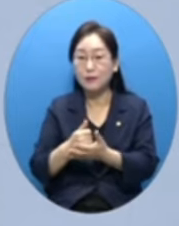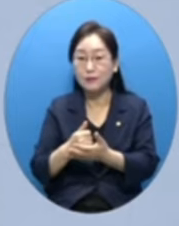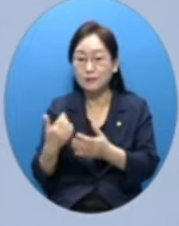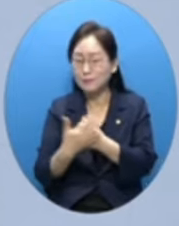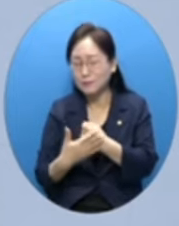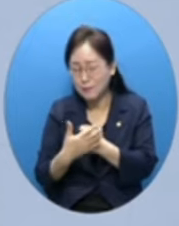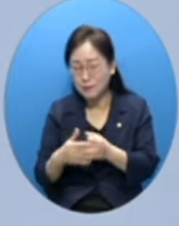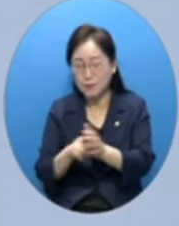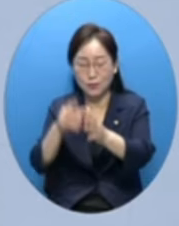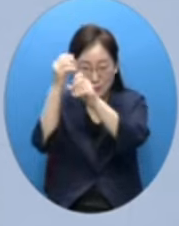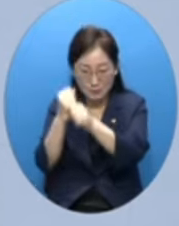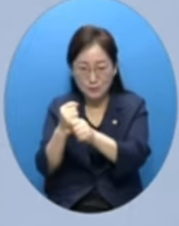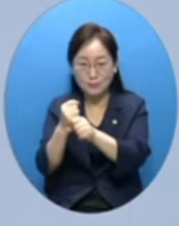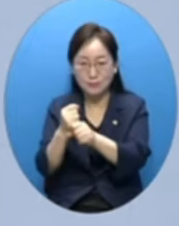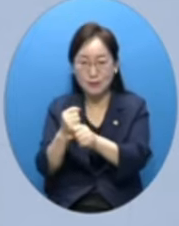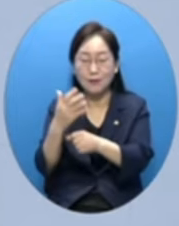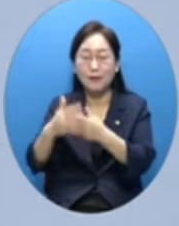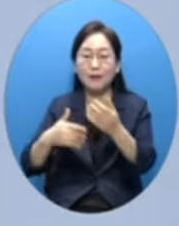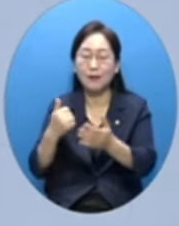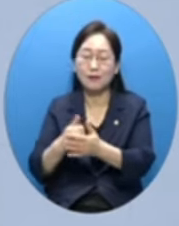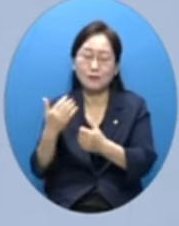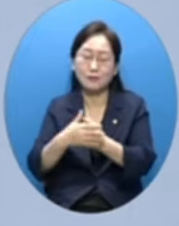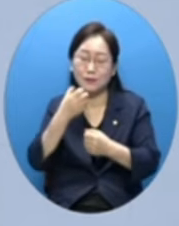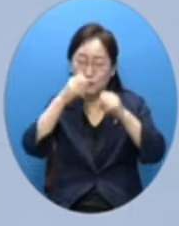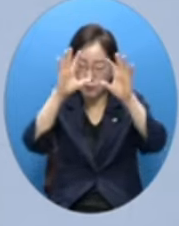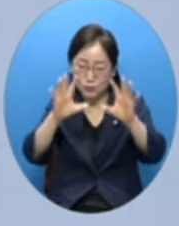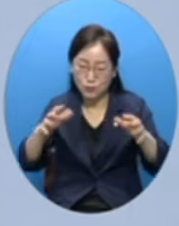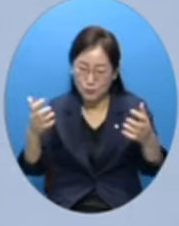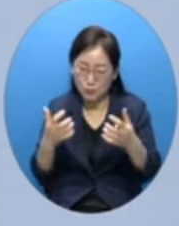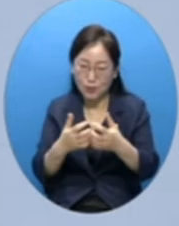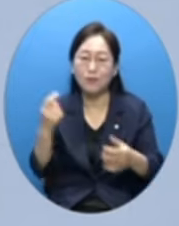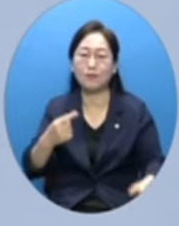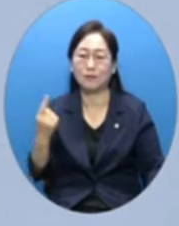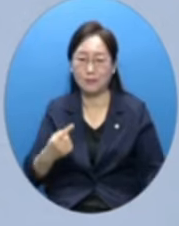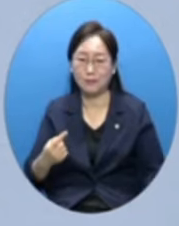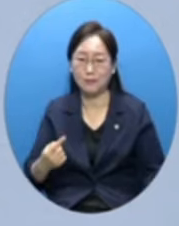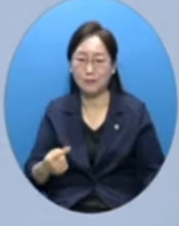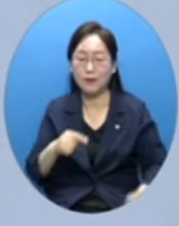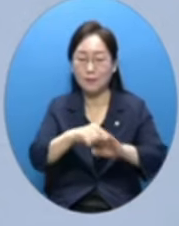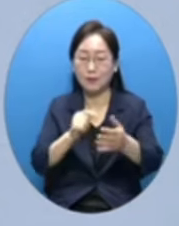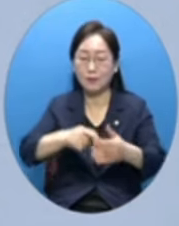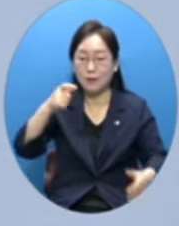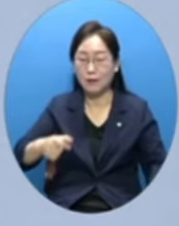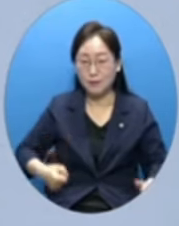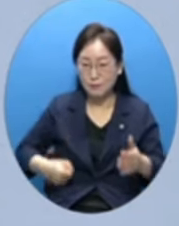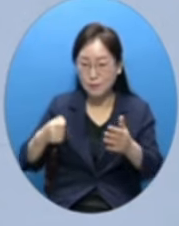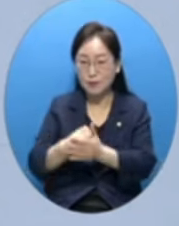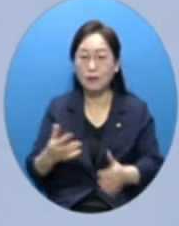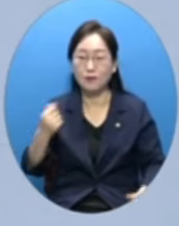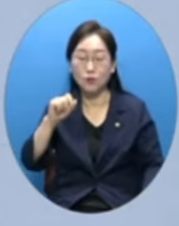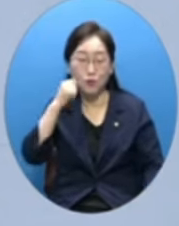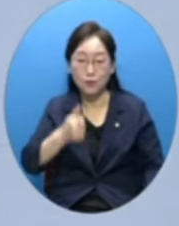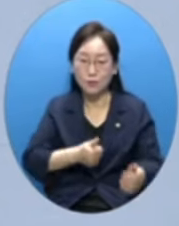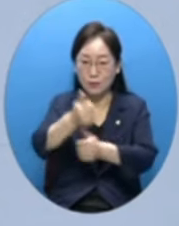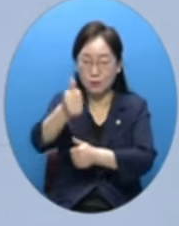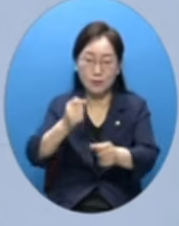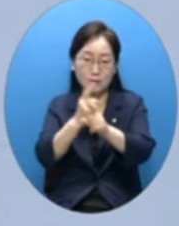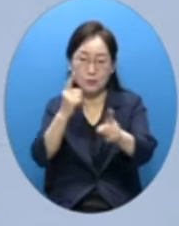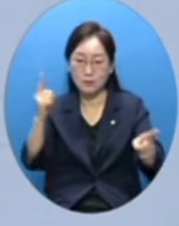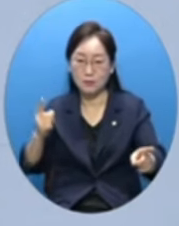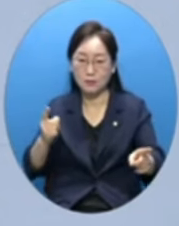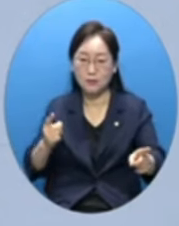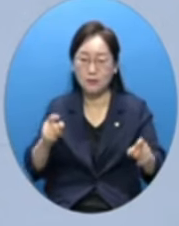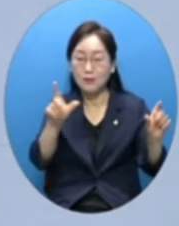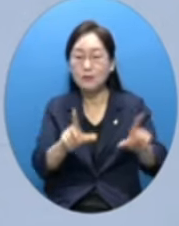은혜를 믿고가 나갈 때 하나님의 은혜와 축복이 임하게 될 것입니다 아멘 마음을 강하게 하고 담대해 모든 어려움이고 승리하는 삶을